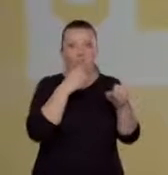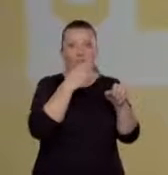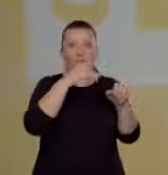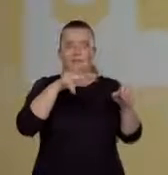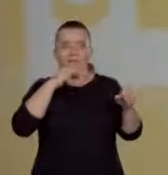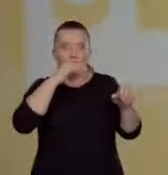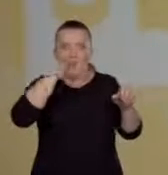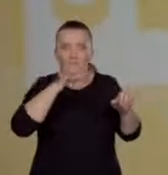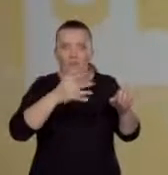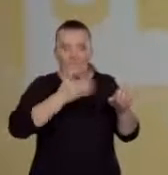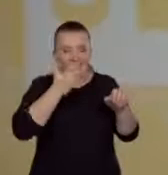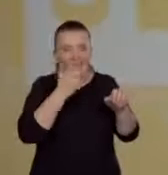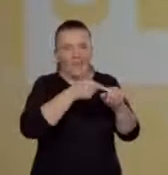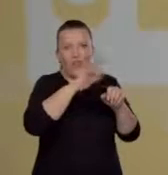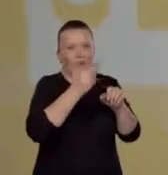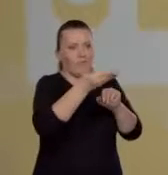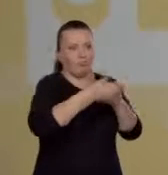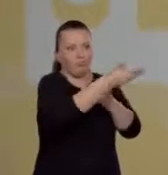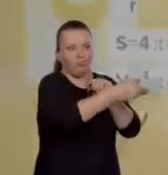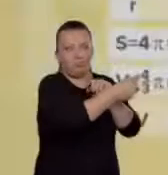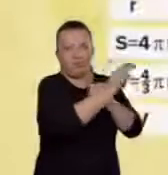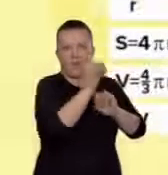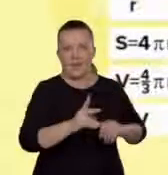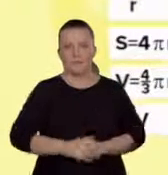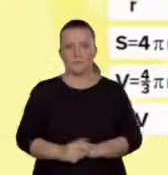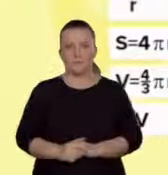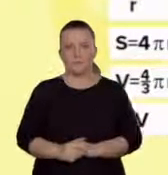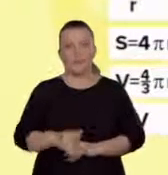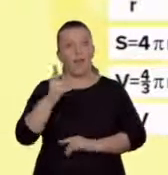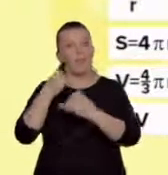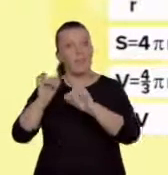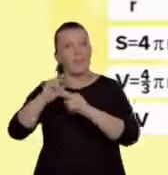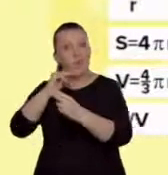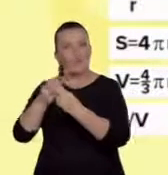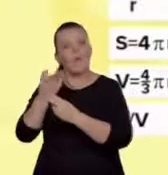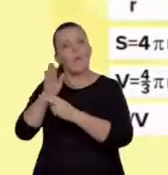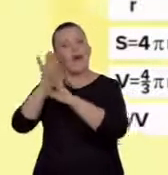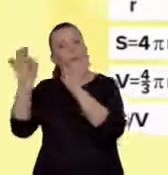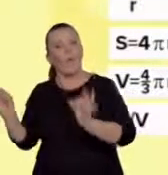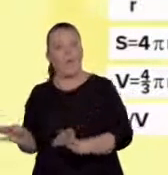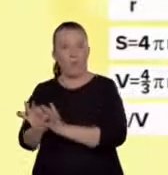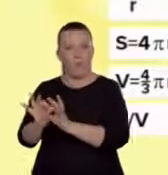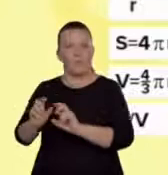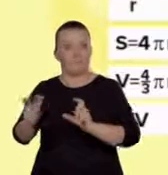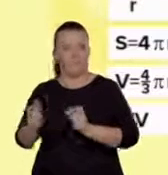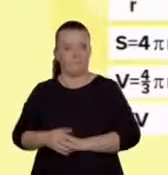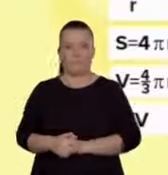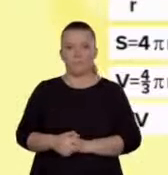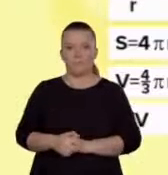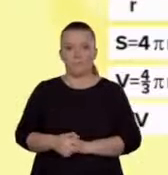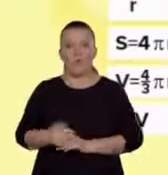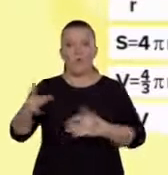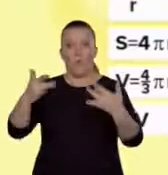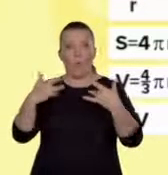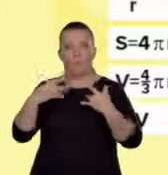każda może prowadzić wymianę gazową z otoczeniem indywidualnie. Zjawisko to można jednak wyjaśnić w sposób bardziej ogólny. U